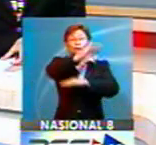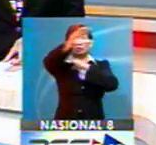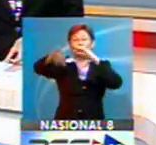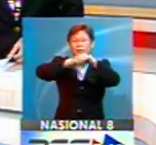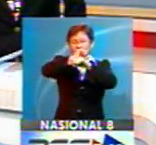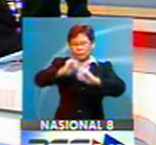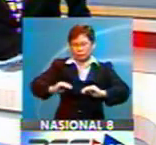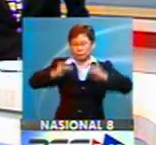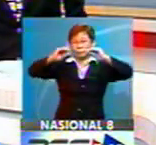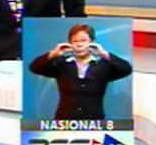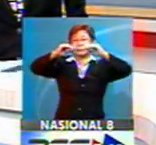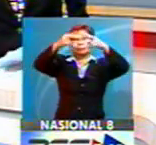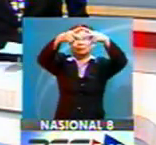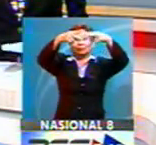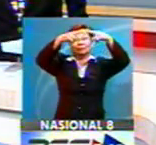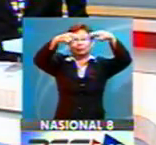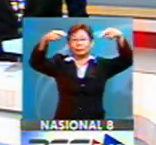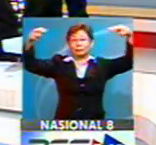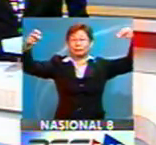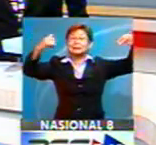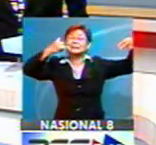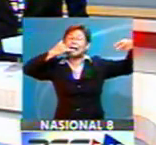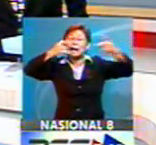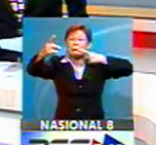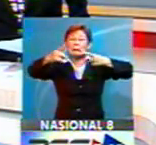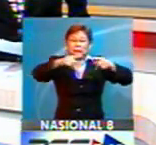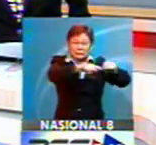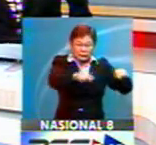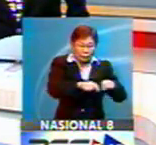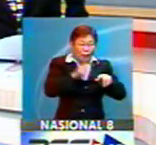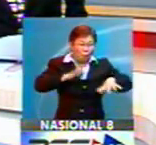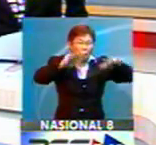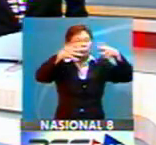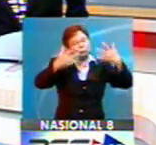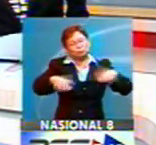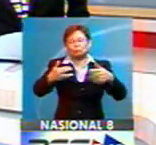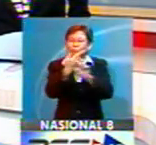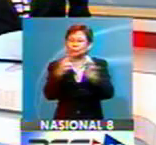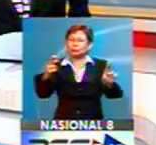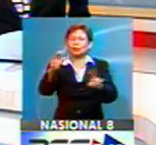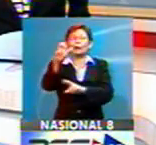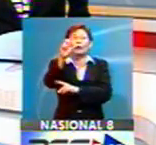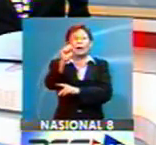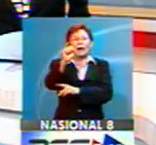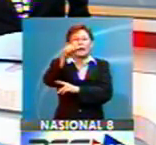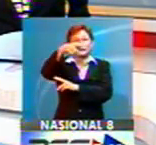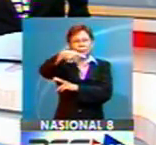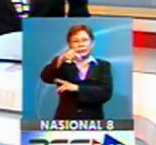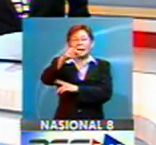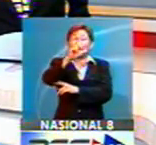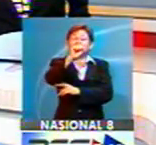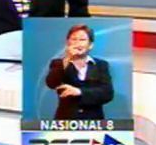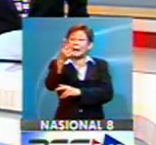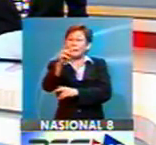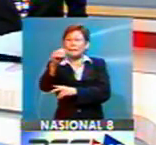Semua kerja menaik taraf pencawang dan menara telekomunikasi di kawasan terjejas banjir telah siap dilakukan. Malah Suruhanjaya Komunikasi dan Multimedia Malaysia